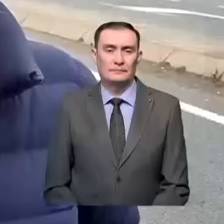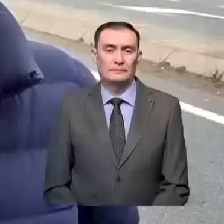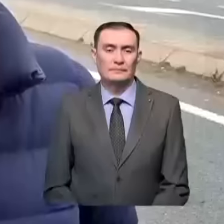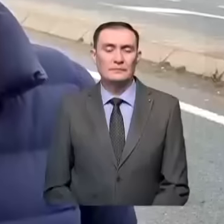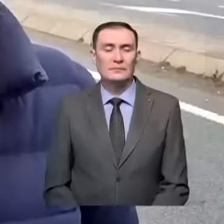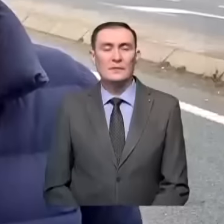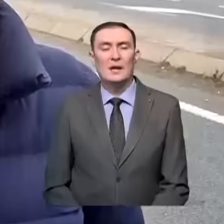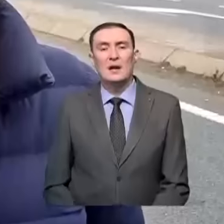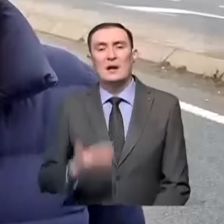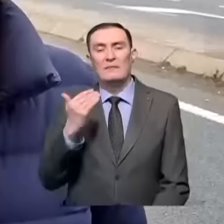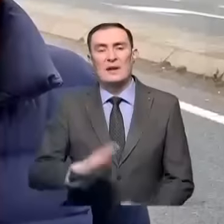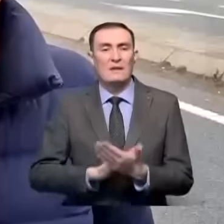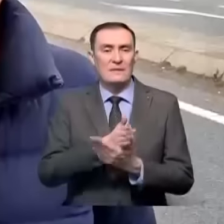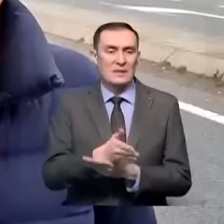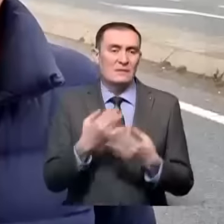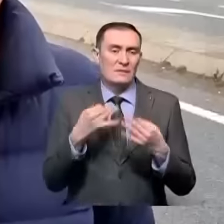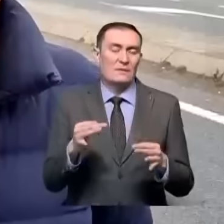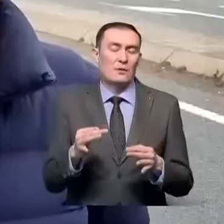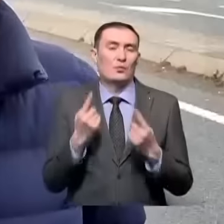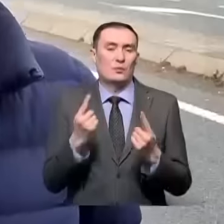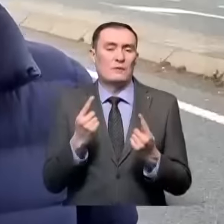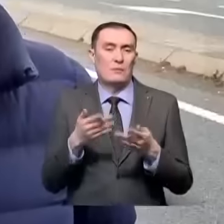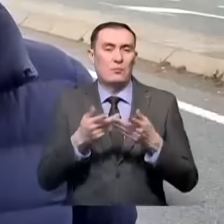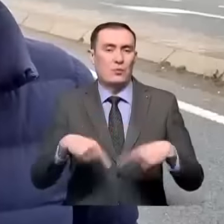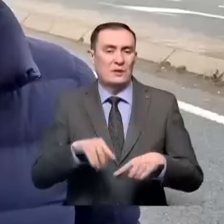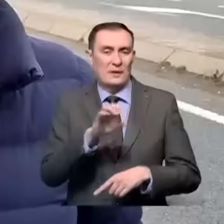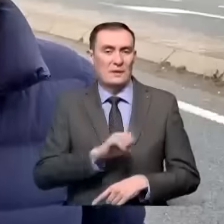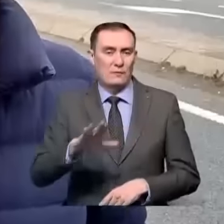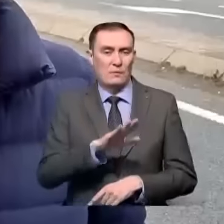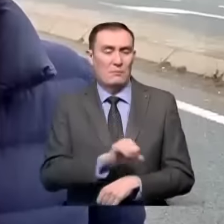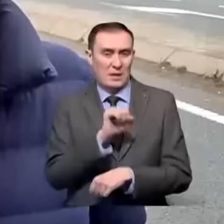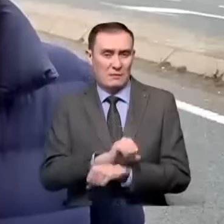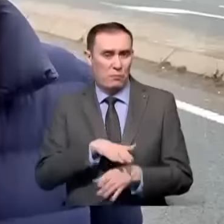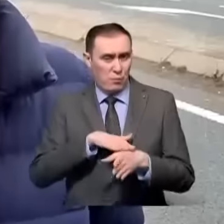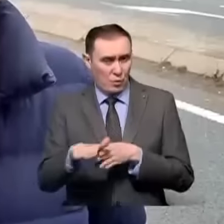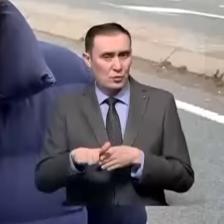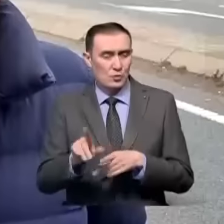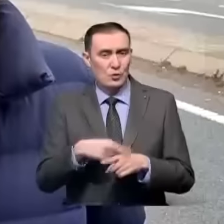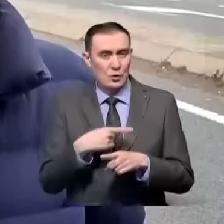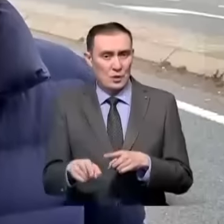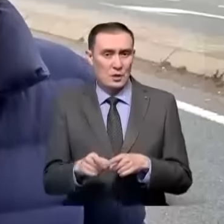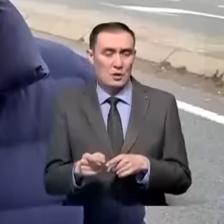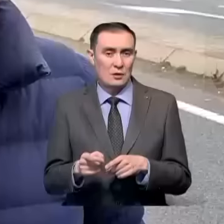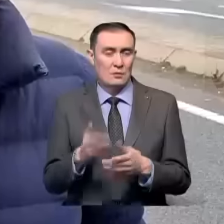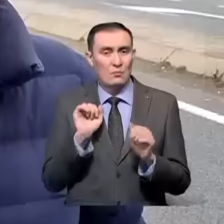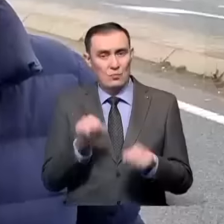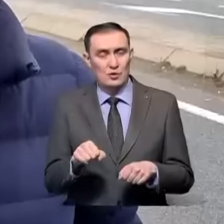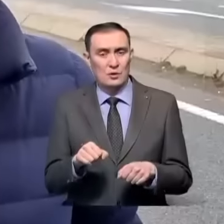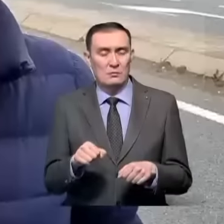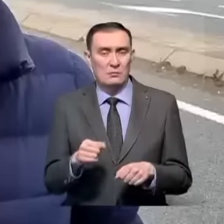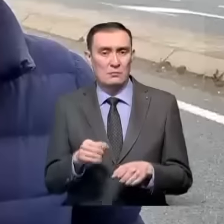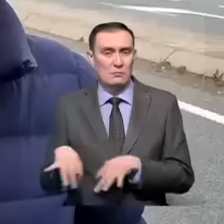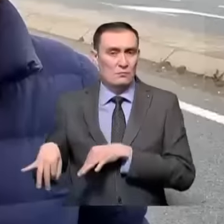Жена, скажите, вы въезд и выезд из второго по величине порта Европы, как я уже сказал, блокирован полностью или все же частично могут